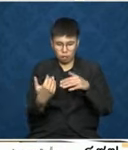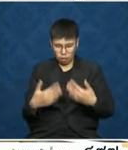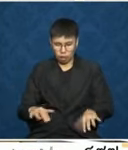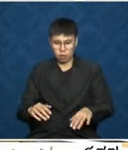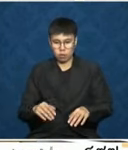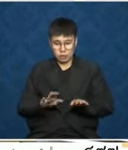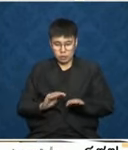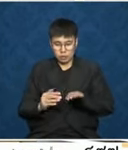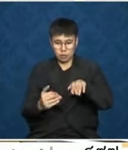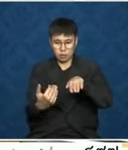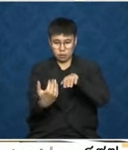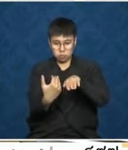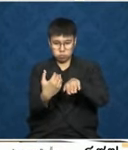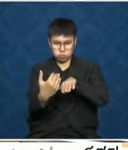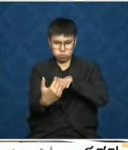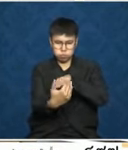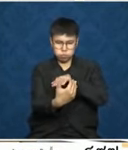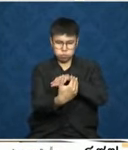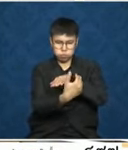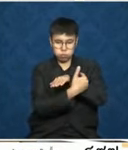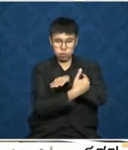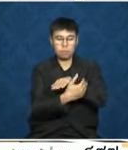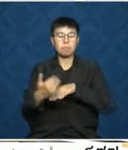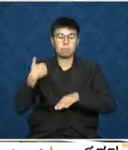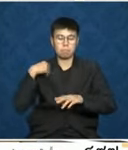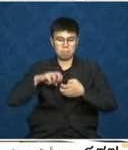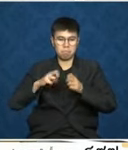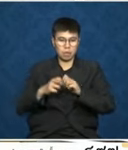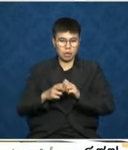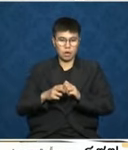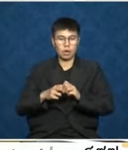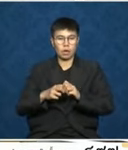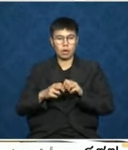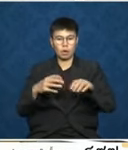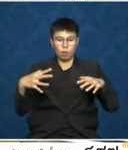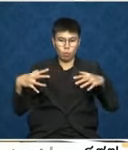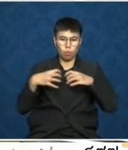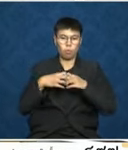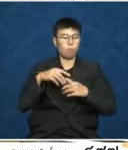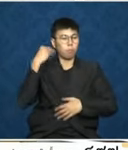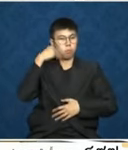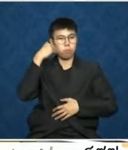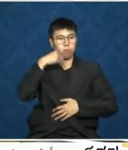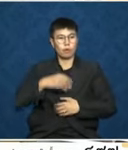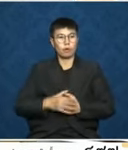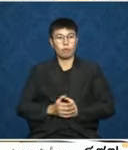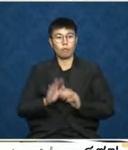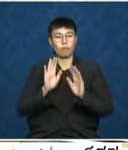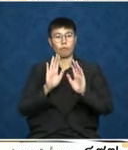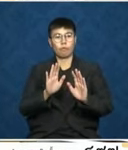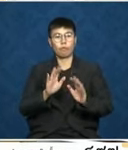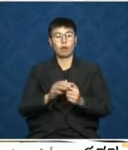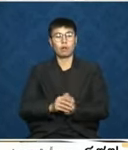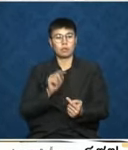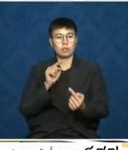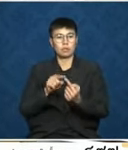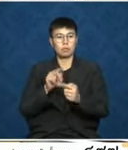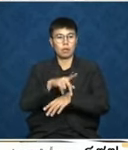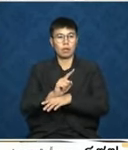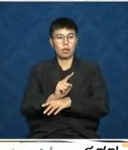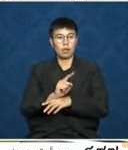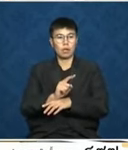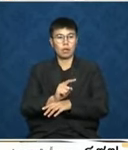เพื่อที่จะเข้าหมู่บ้านห้วยโป่งครับทำให้เกิดอุบัติเหตุบริเวณนั้นกับพี่น้องประชาชนอยู่บ่อยครั้งครับขอฝาก 2เรื่องนี้ผ่านท่านประธาน